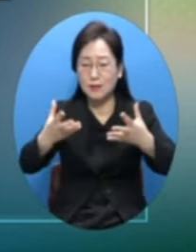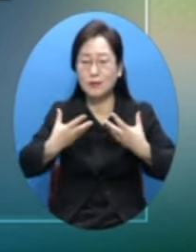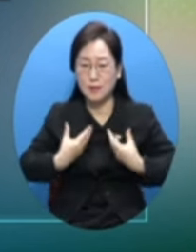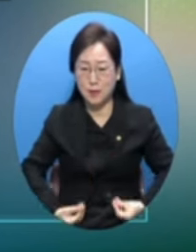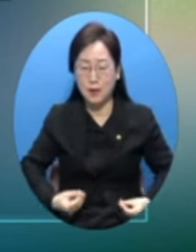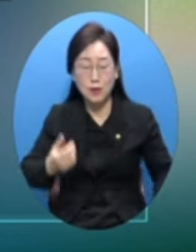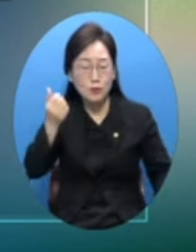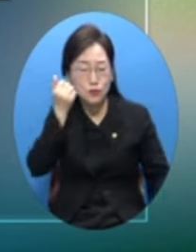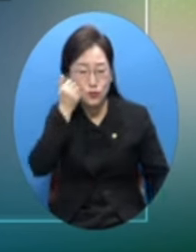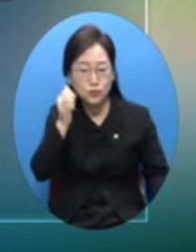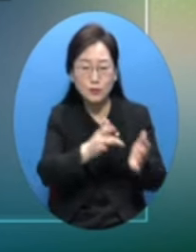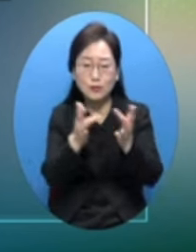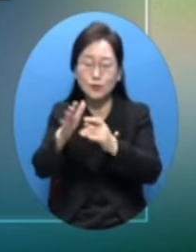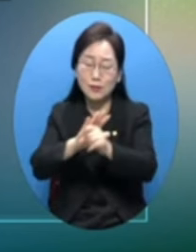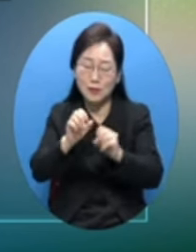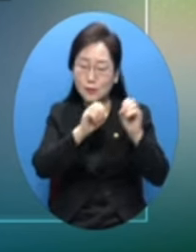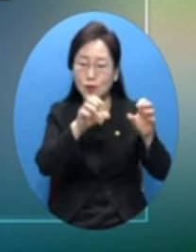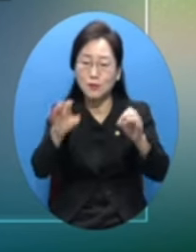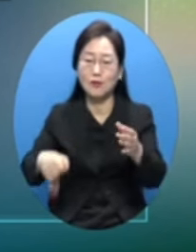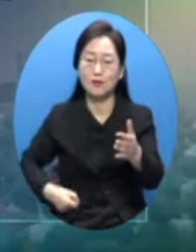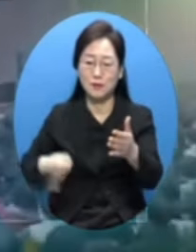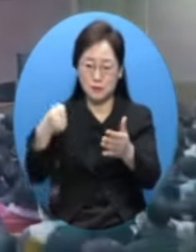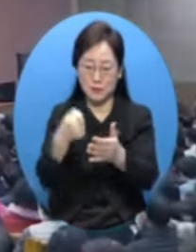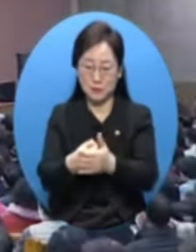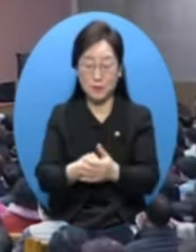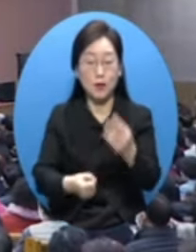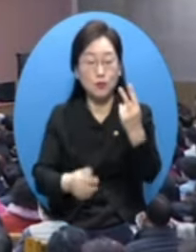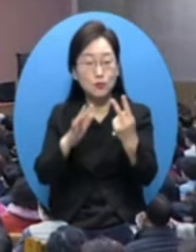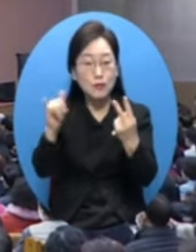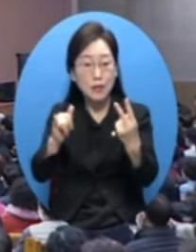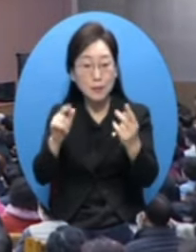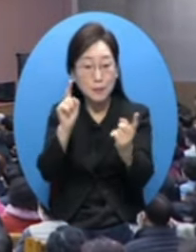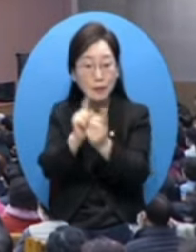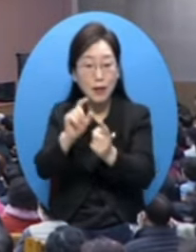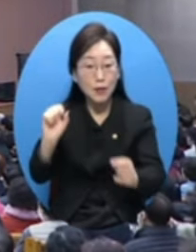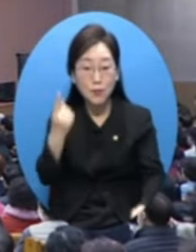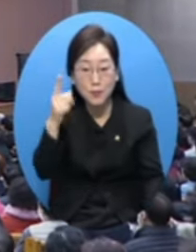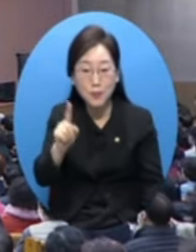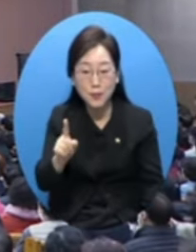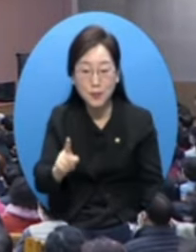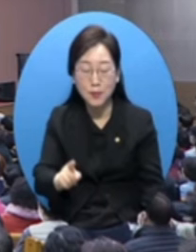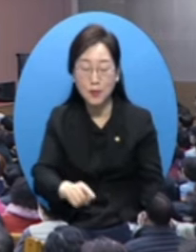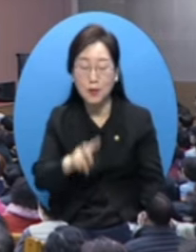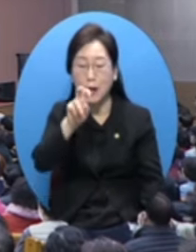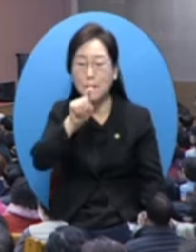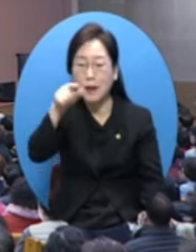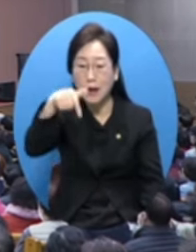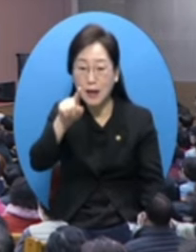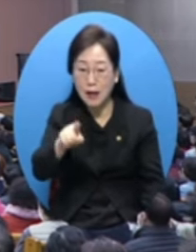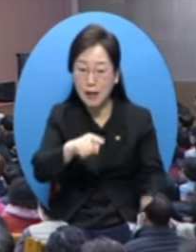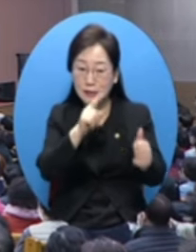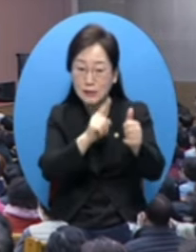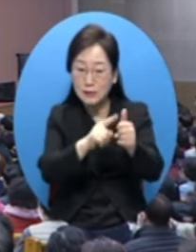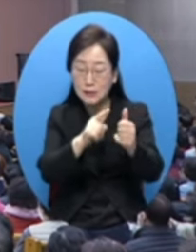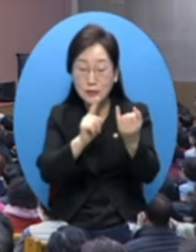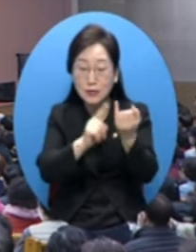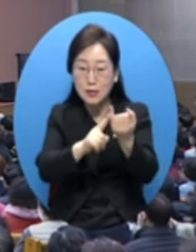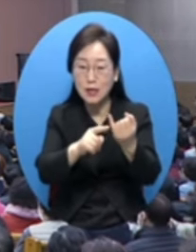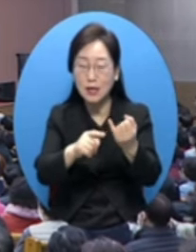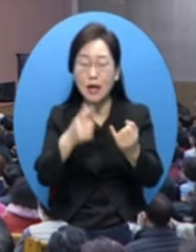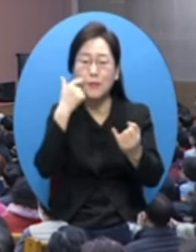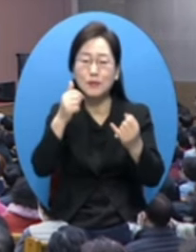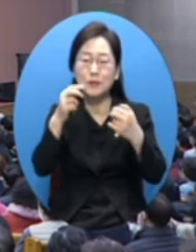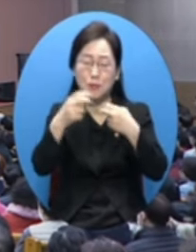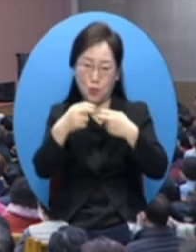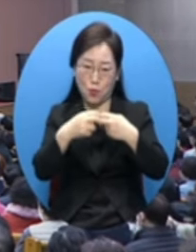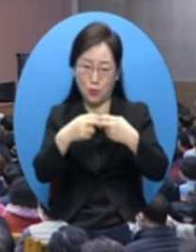예수의 사랑을 전하겠다 결심을 했습니다. 두 사람이 어디서 만났느냐? 마가렛 아버지의 병원에서 처음으로 만납니다. 마가렛이